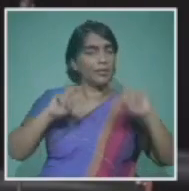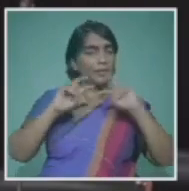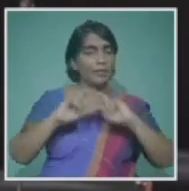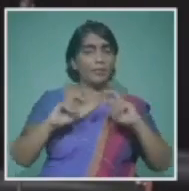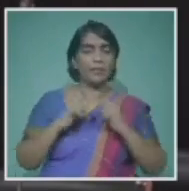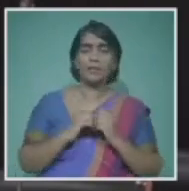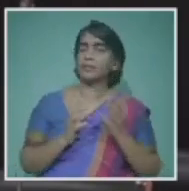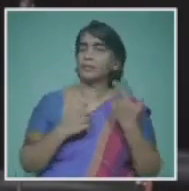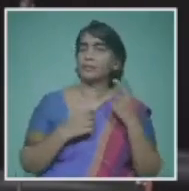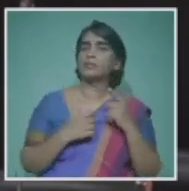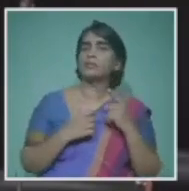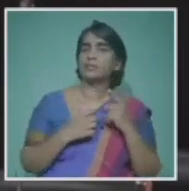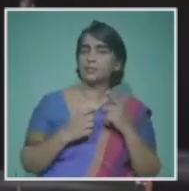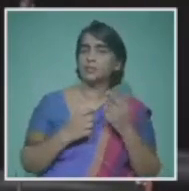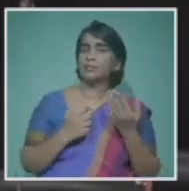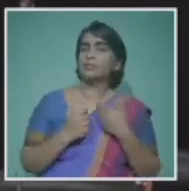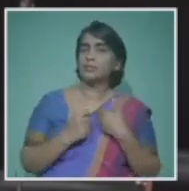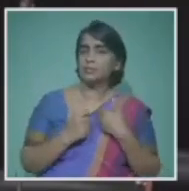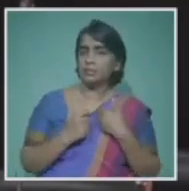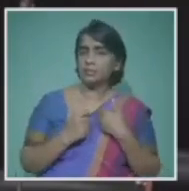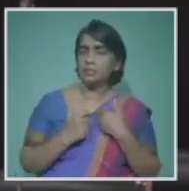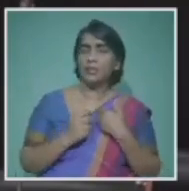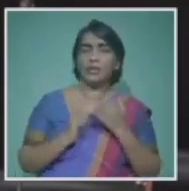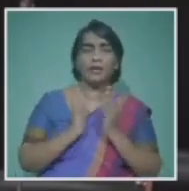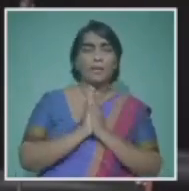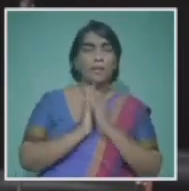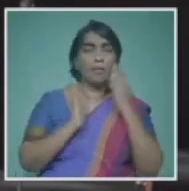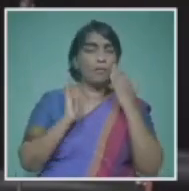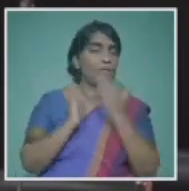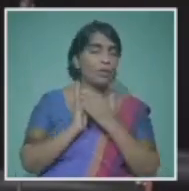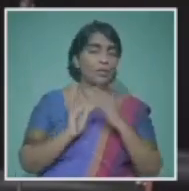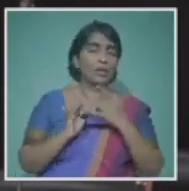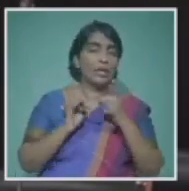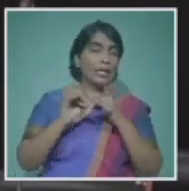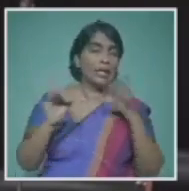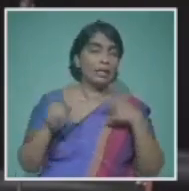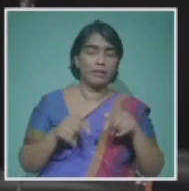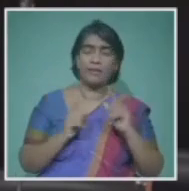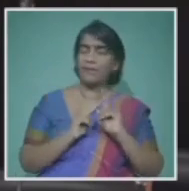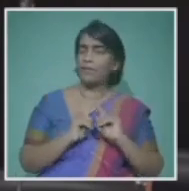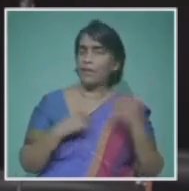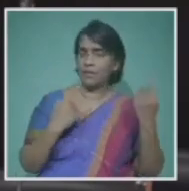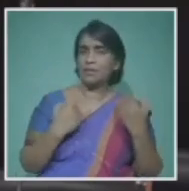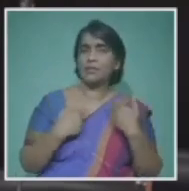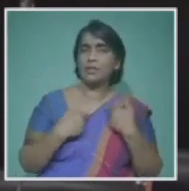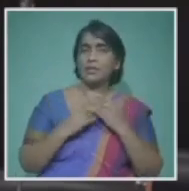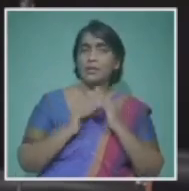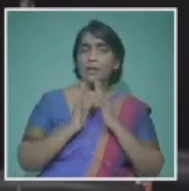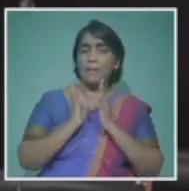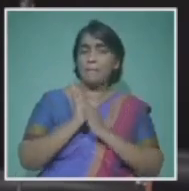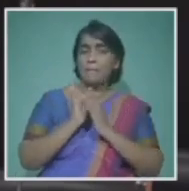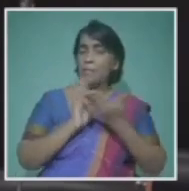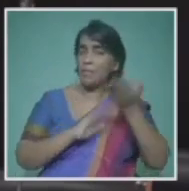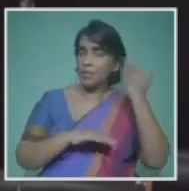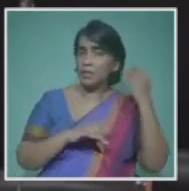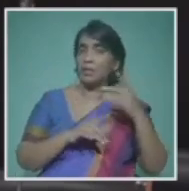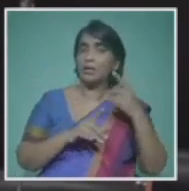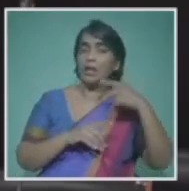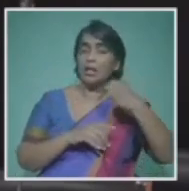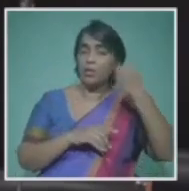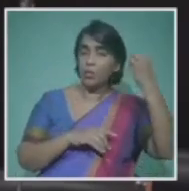කරන්න. අපි මහාවංශයට වඩා අපි දන්න ඉතිහාසයද වෙනස්. මහාවංශයේ තියෙන